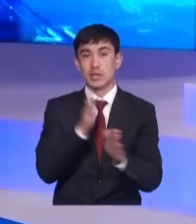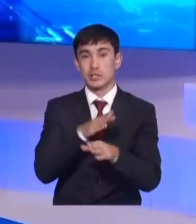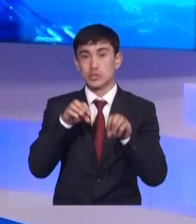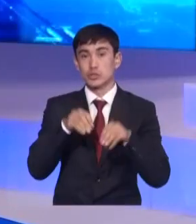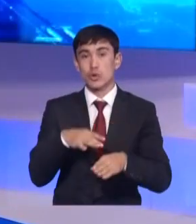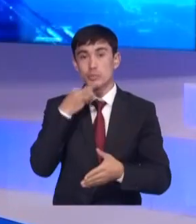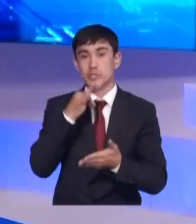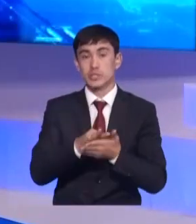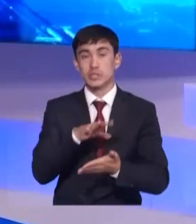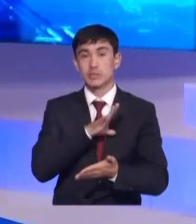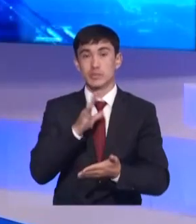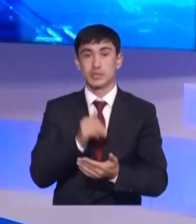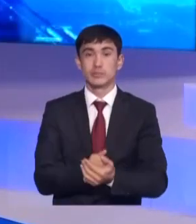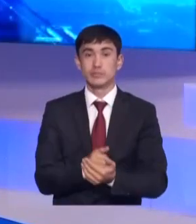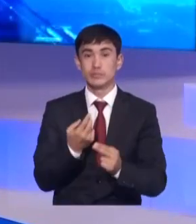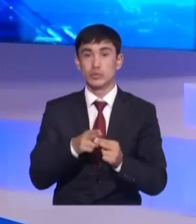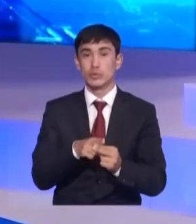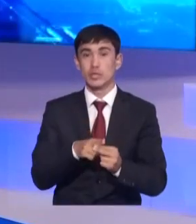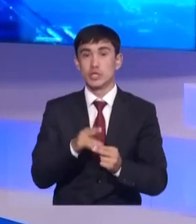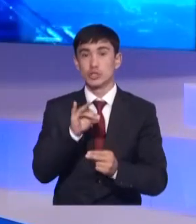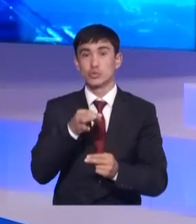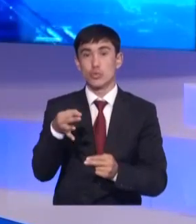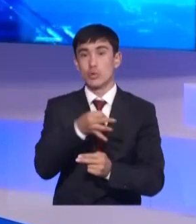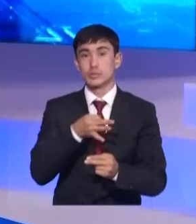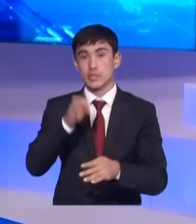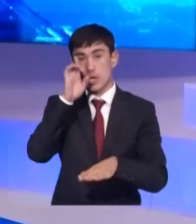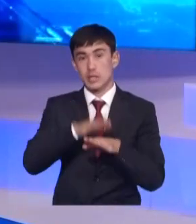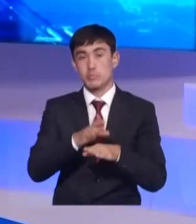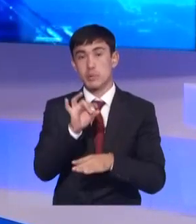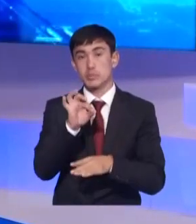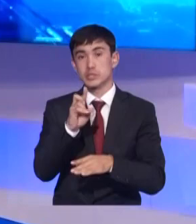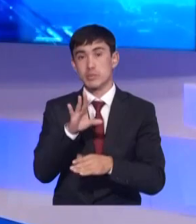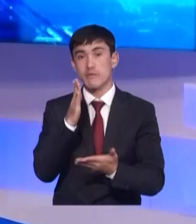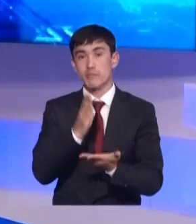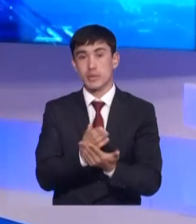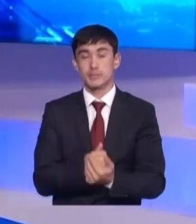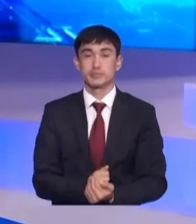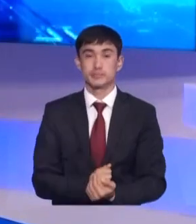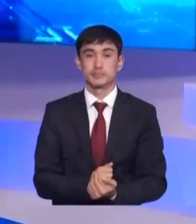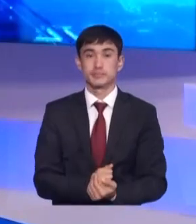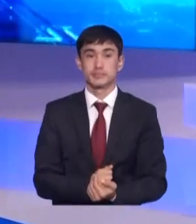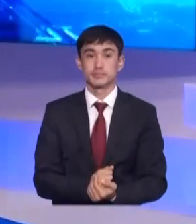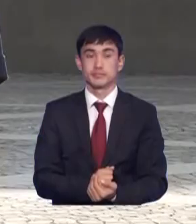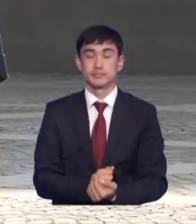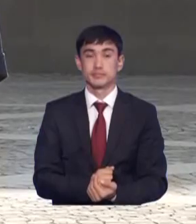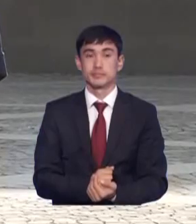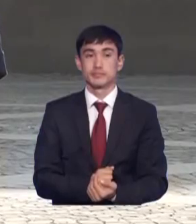шешті тұста жауапкершілікпен дауыс беріп жатыр. Бұл қатарда Жетсу облысының әкімі Бейбіт Исабаев та бар.